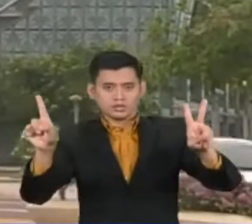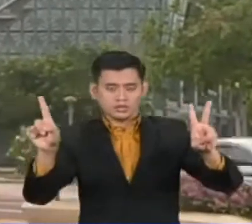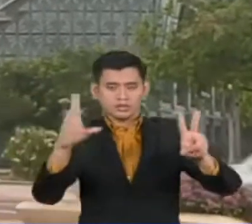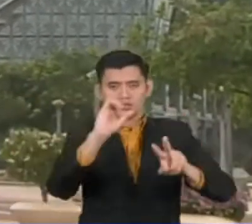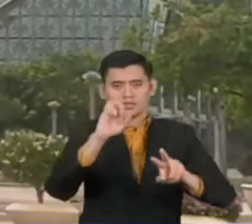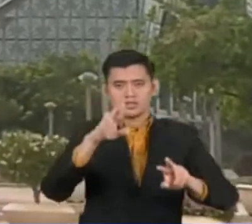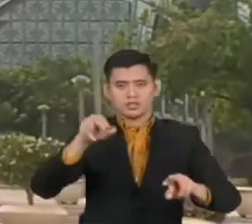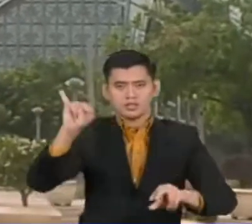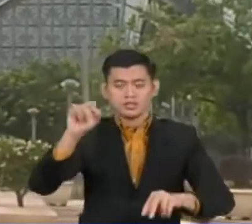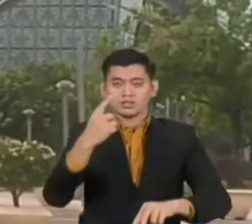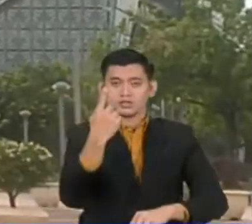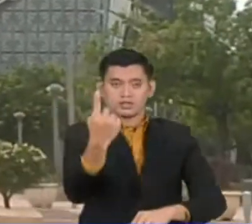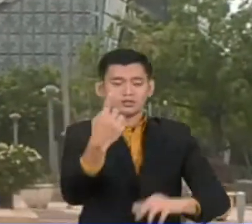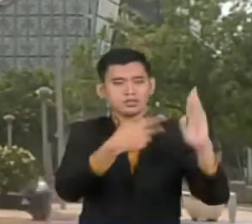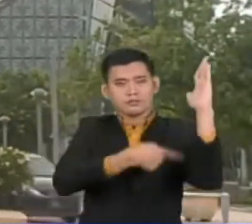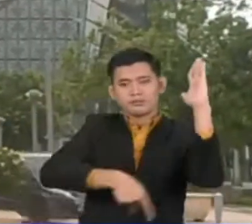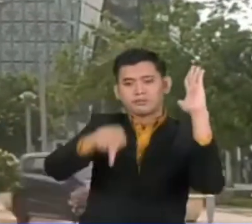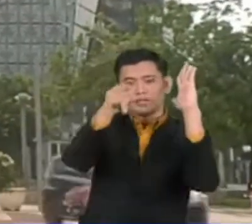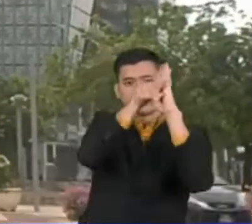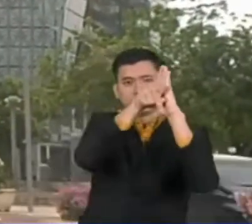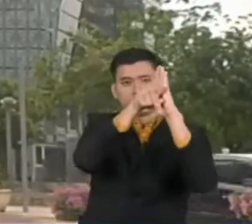Parlimen.